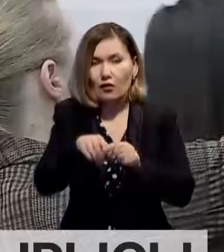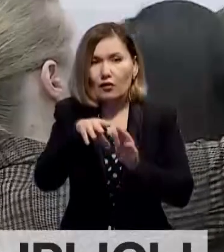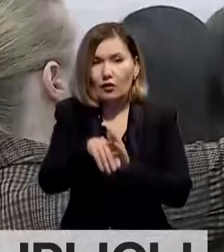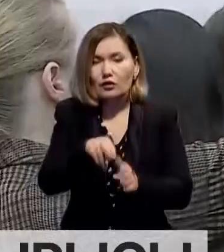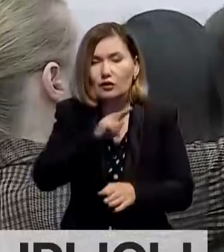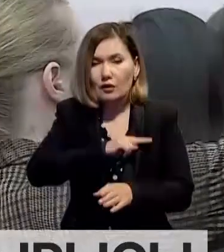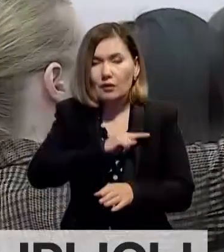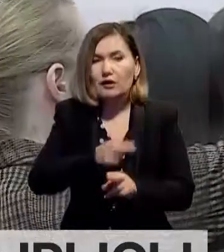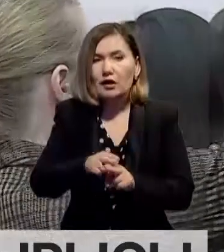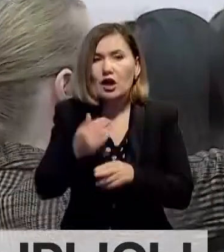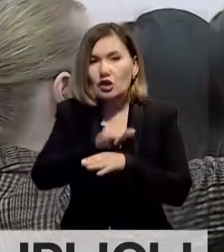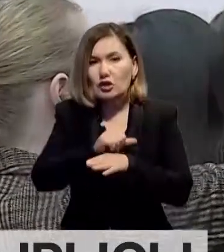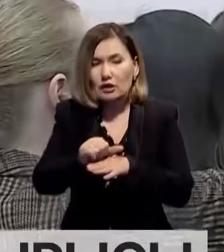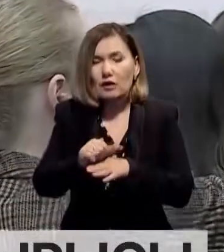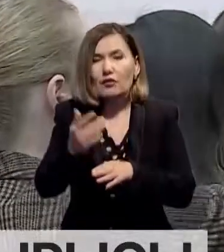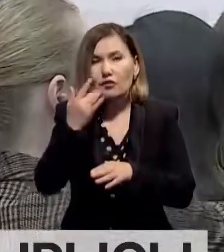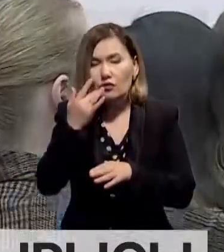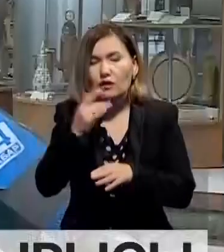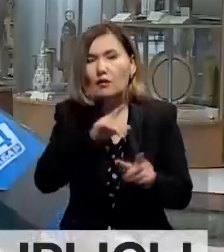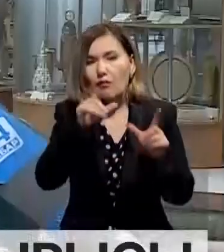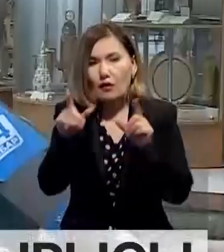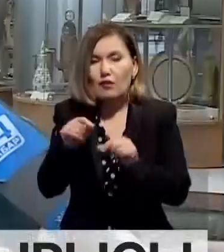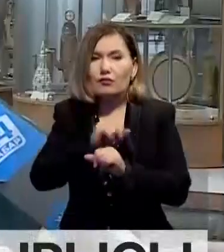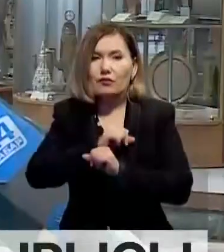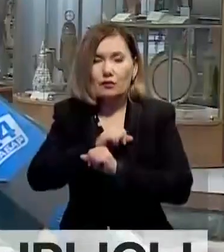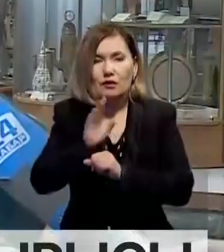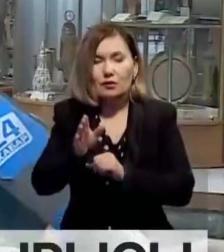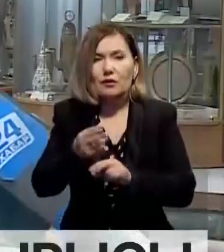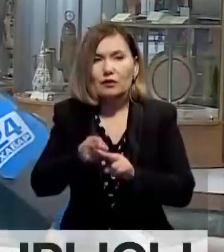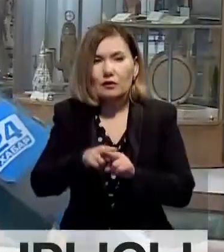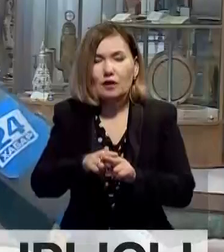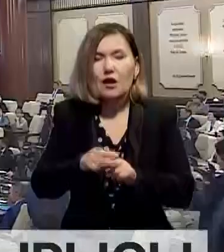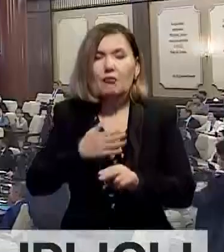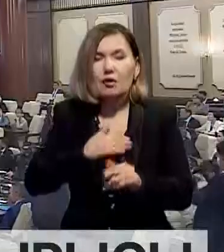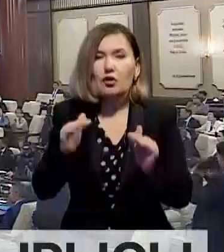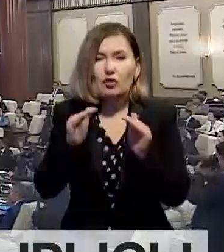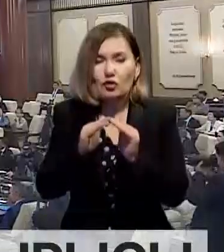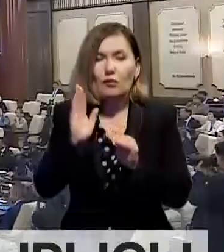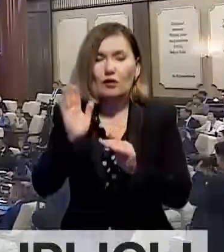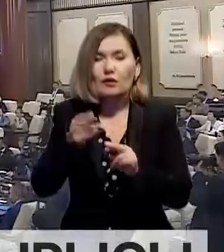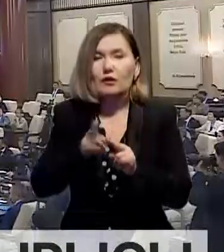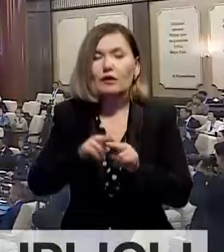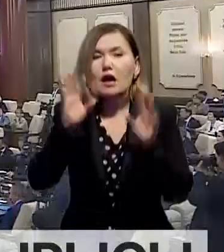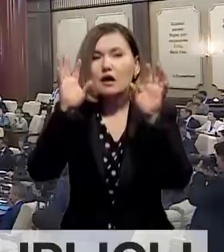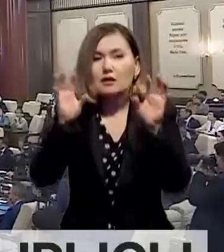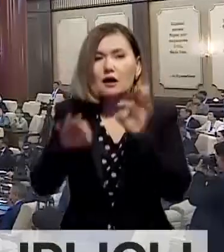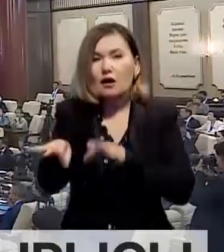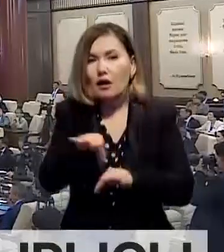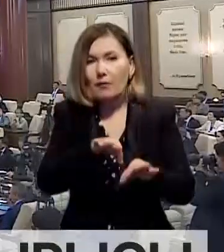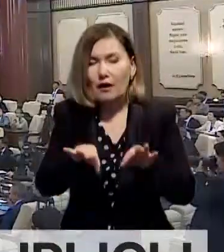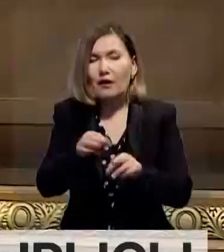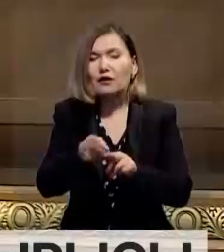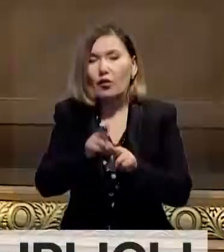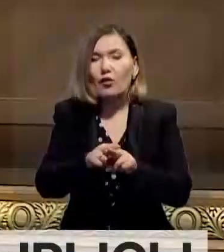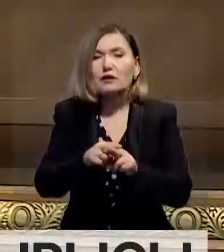Сол себептен маған міндетті түрде шетелге шығамыз. Оны уақытында көреміз. Мен өзімнің алдымда үйде боламын. Келешекте заң жобаларын тәуелсіз